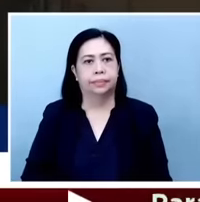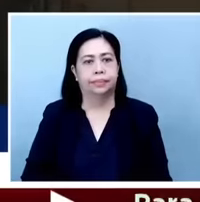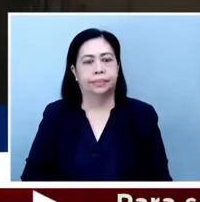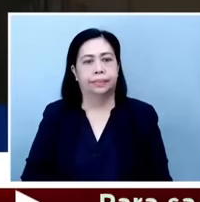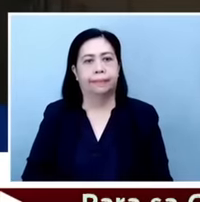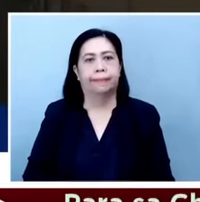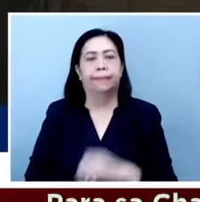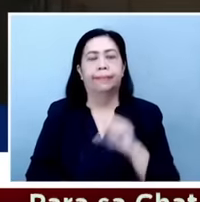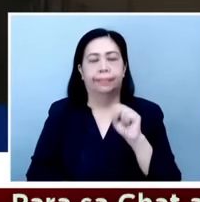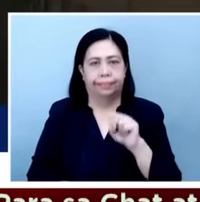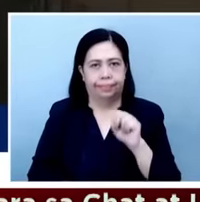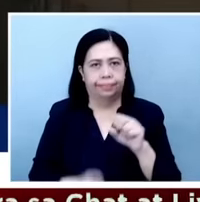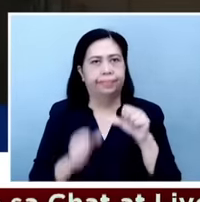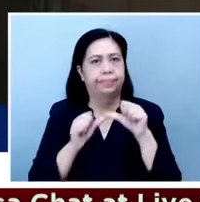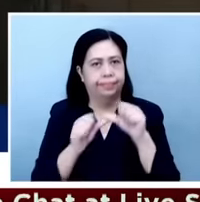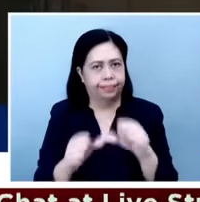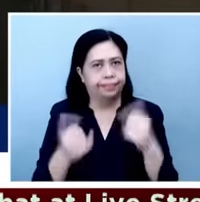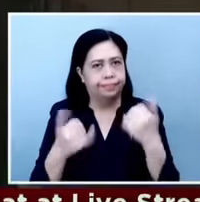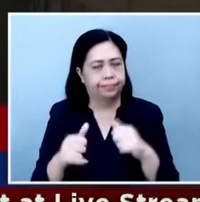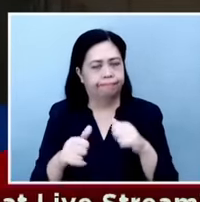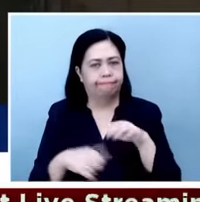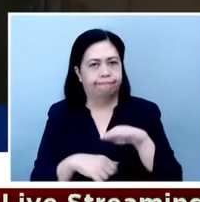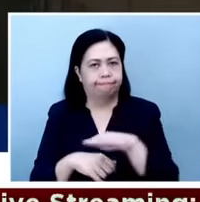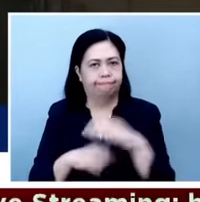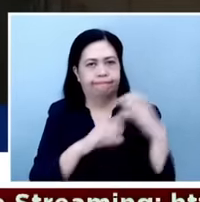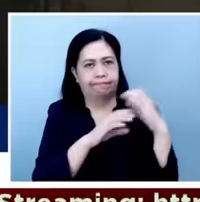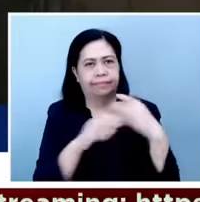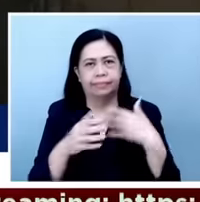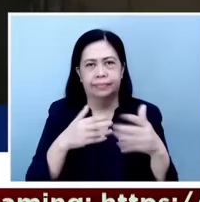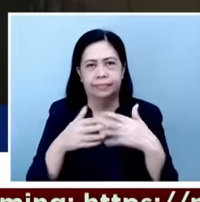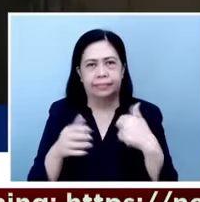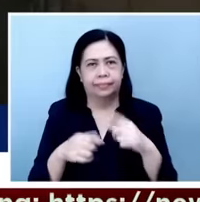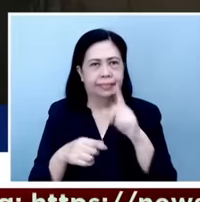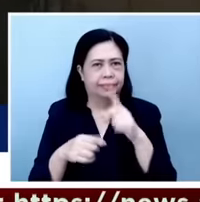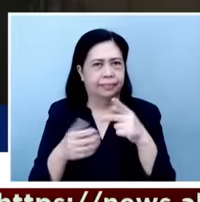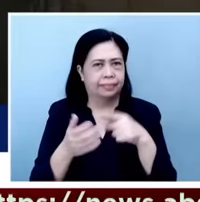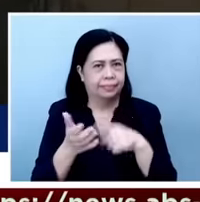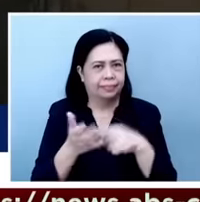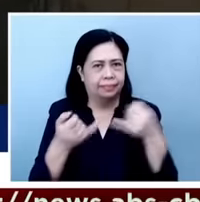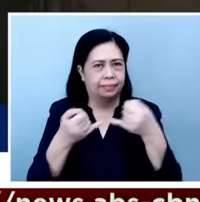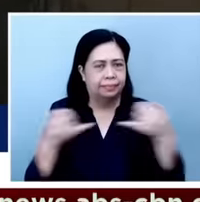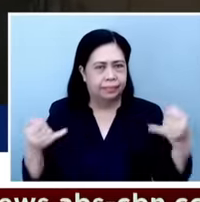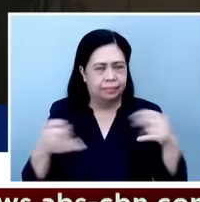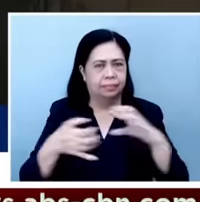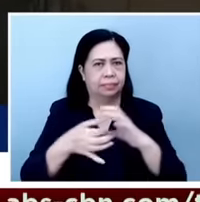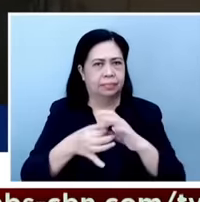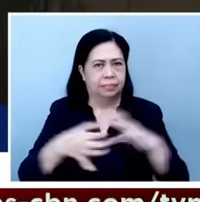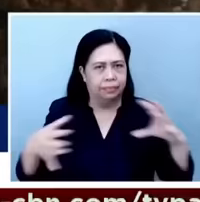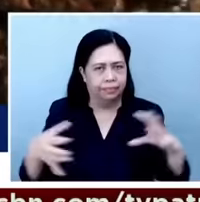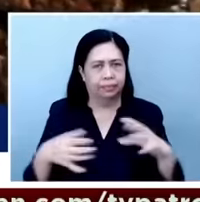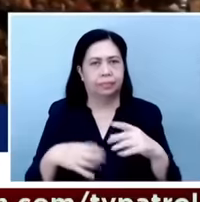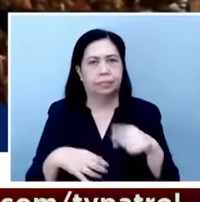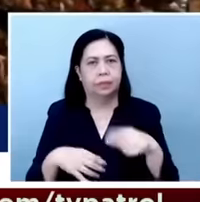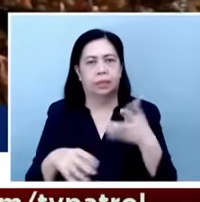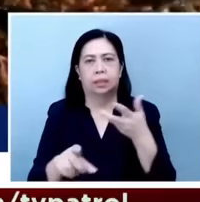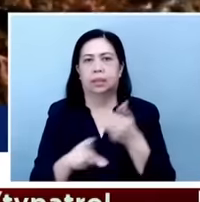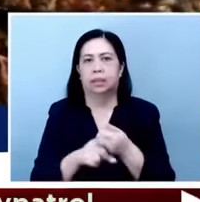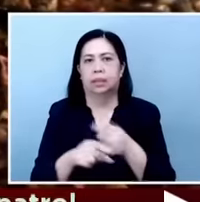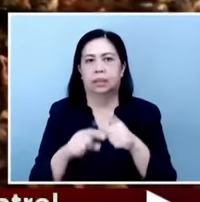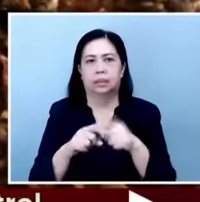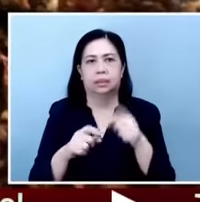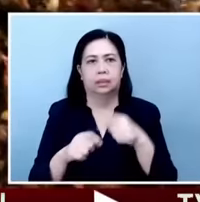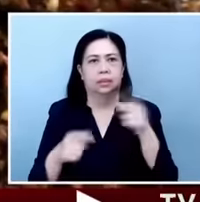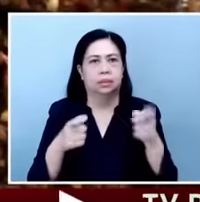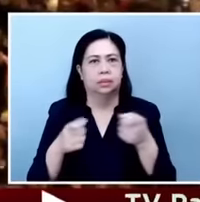Yes, kabayan, tuloy-tuloy pa din ang translasyon kahit na naputol ang isang bahagi ng lubid ng andas. Naapektuhan lang ang pagmamando ng